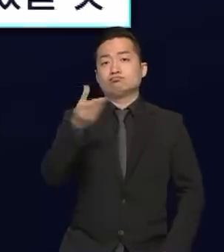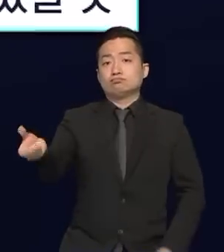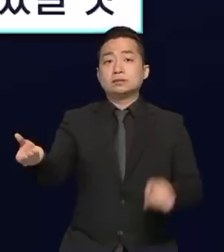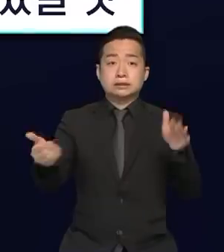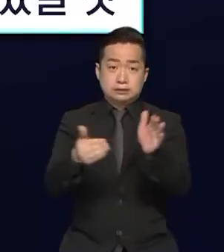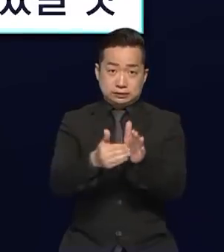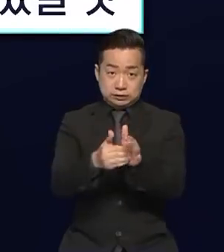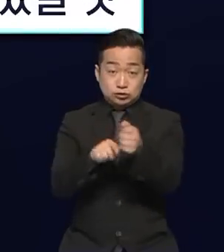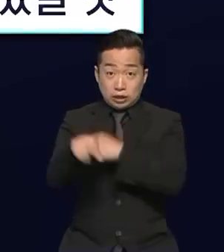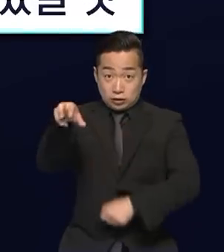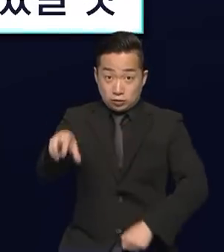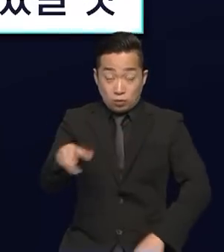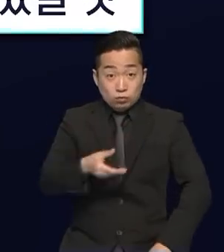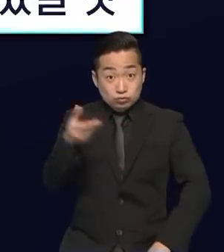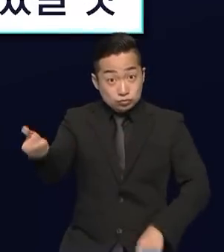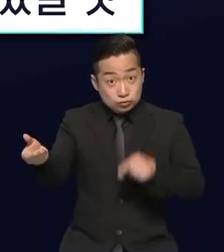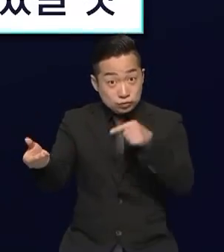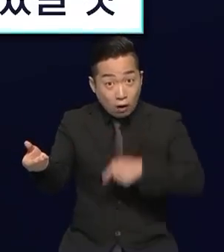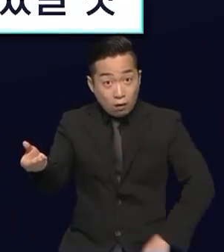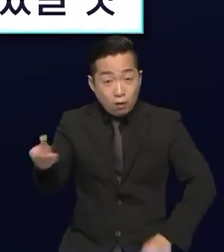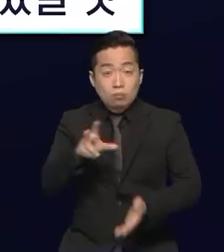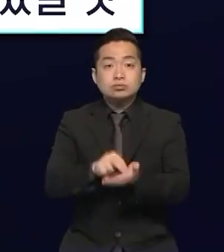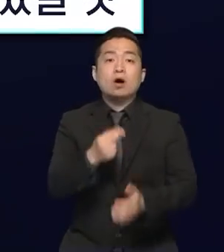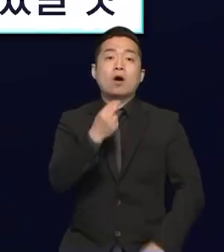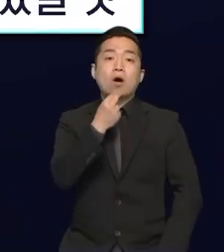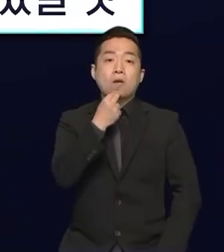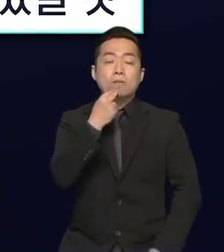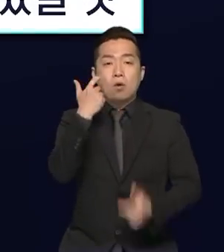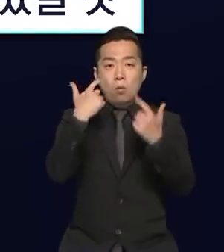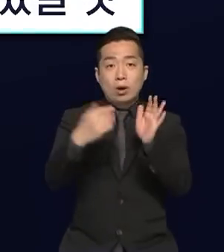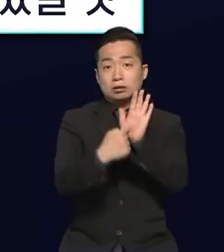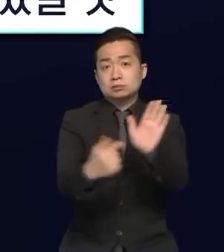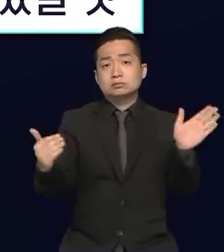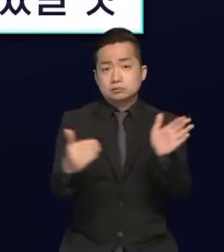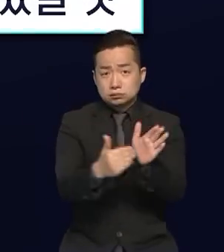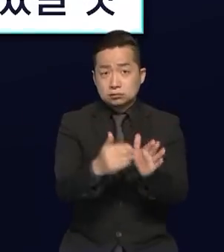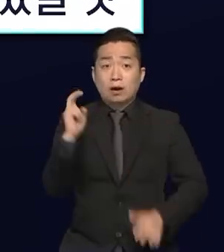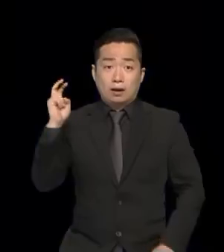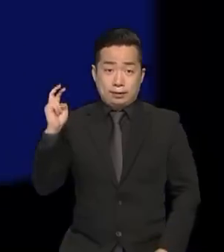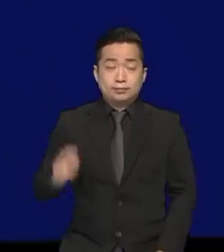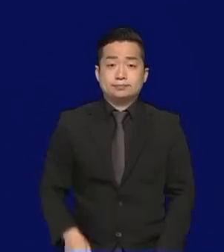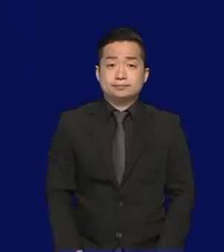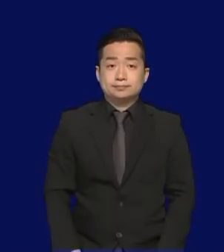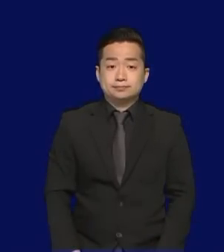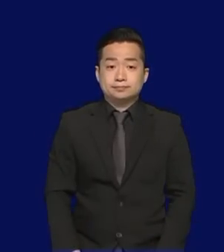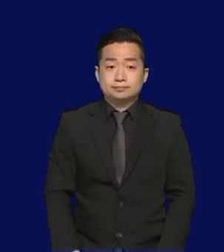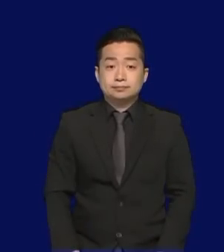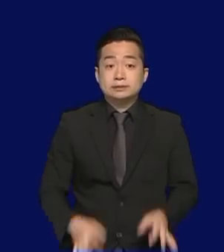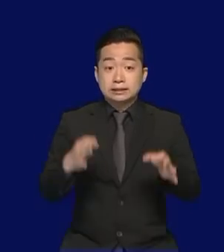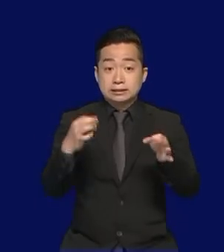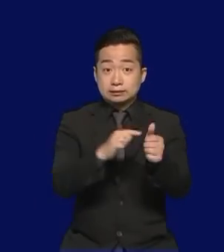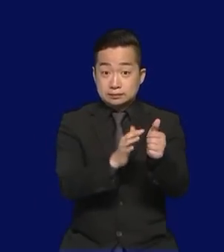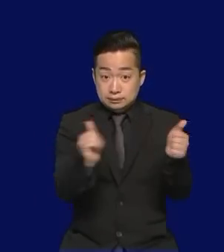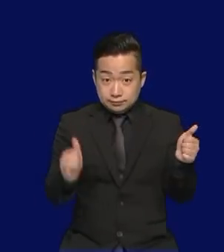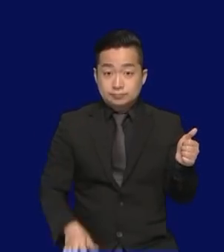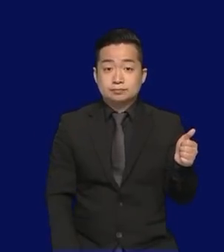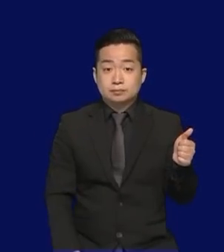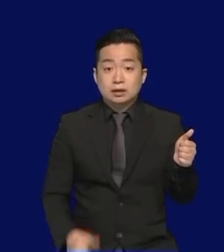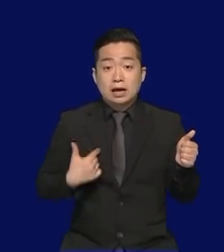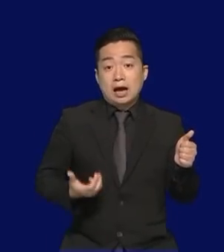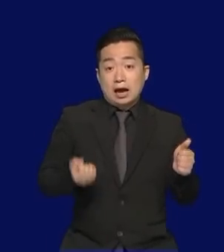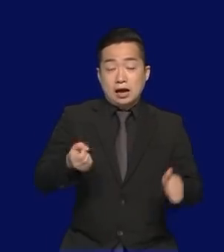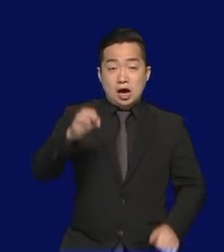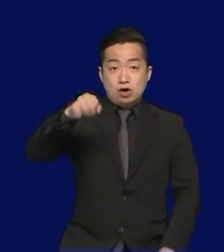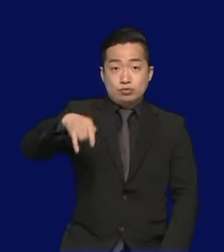자료들이 수사기관에 제출됐다면 문제없단 사실이 밝혀졌을 것이라고 주장했습니다. 김 의원은 보유했던 위믹스